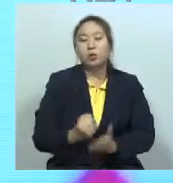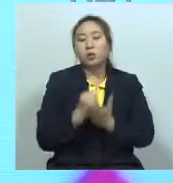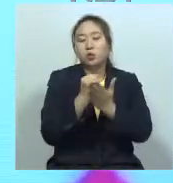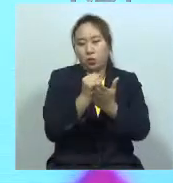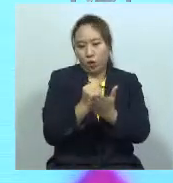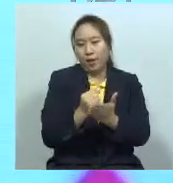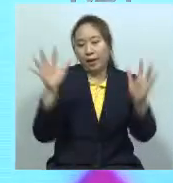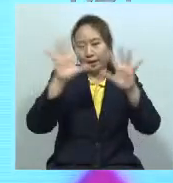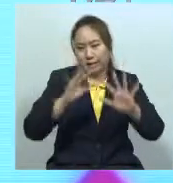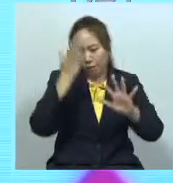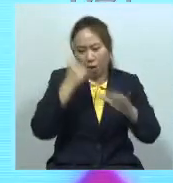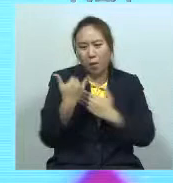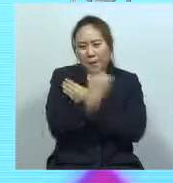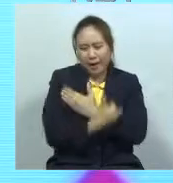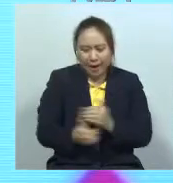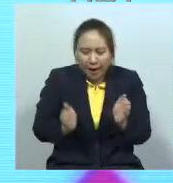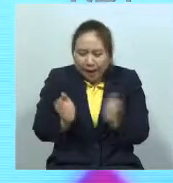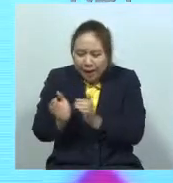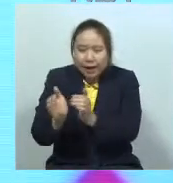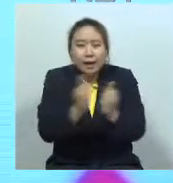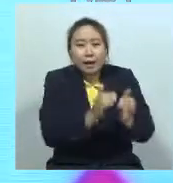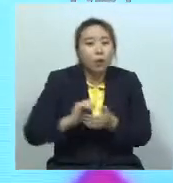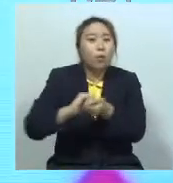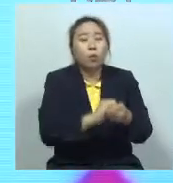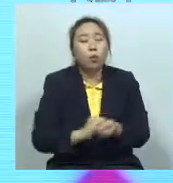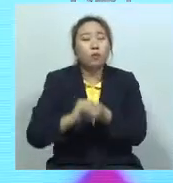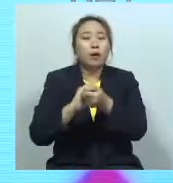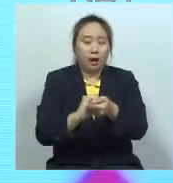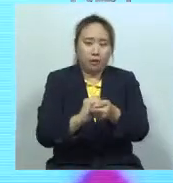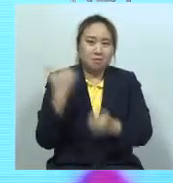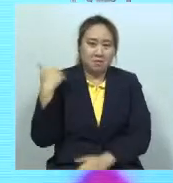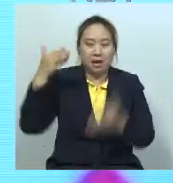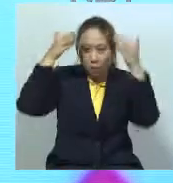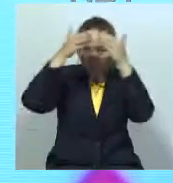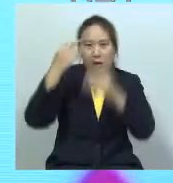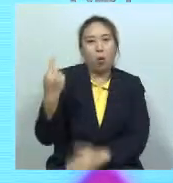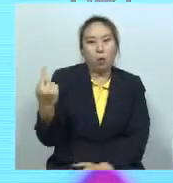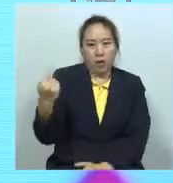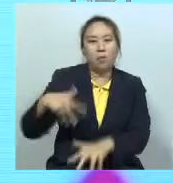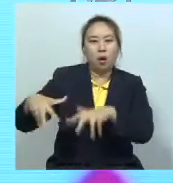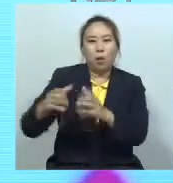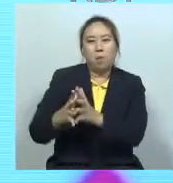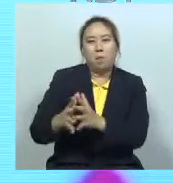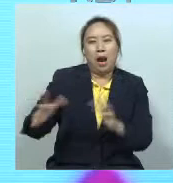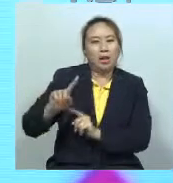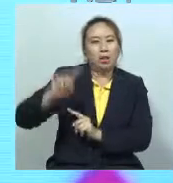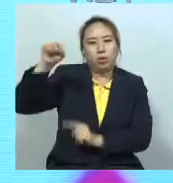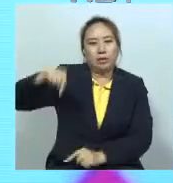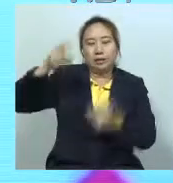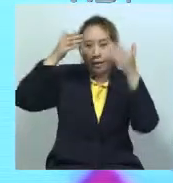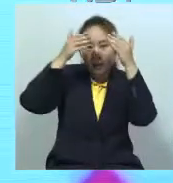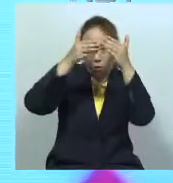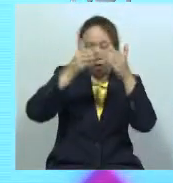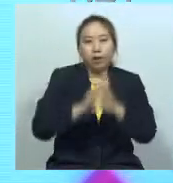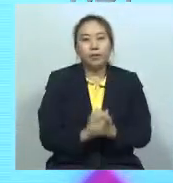นะครับเพราะเราเป็นประเทศเล็กๆรวมกันนะครับก็มีอินโดนีเซียที่เป็นประเทศที่มีประชากรมากที่สุดนะครับในอาเซียนของเราน